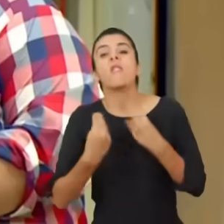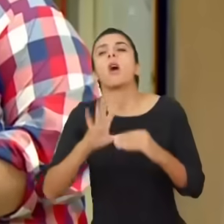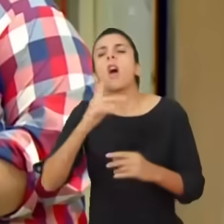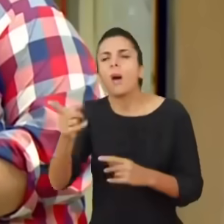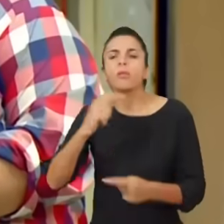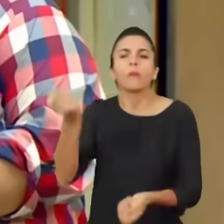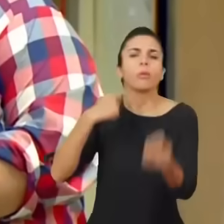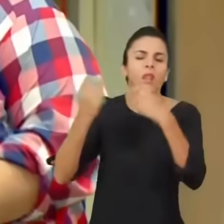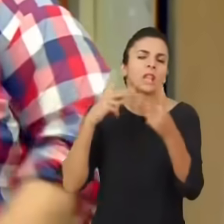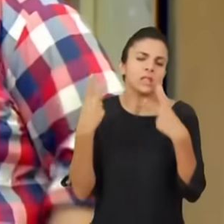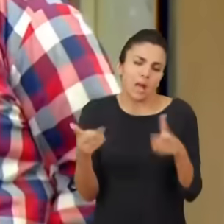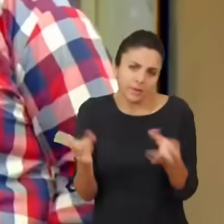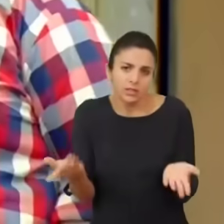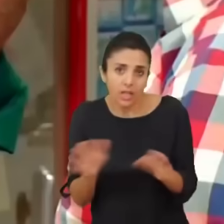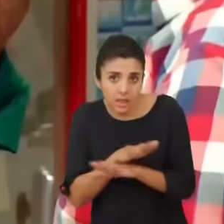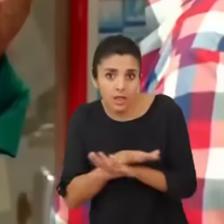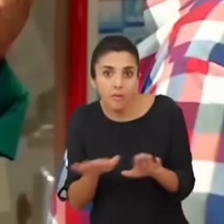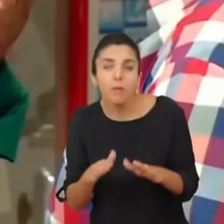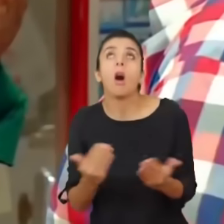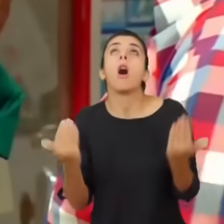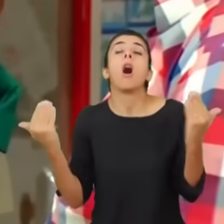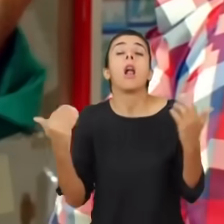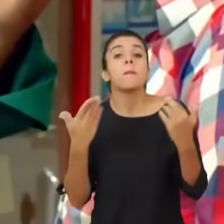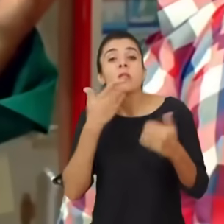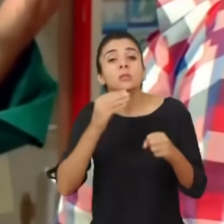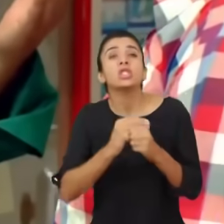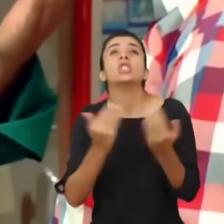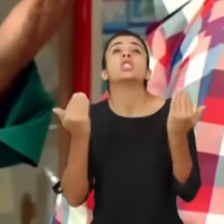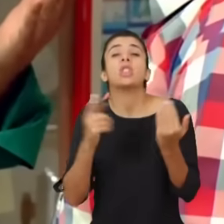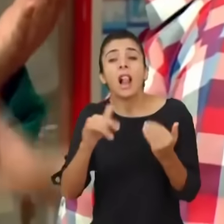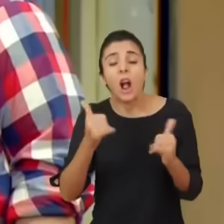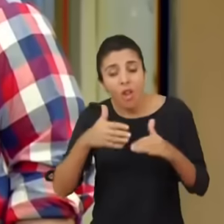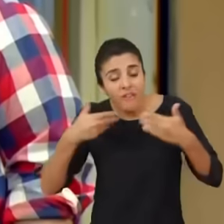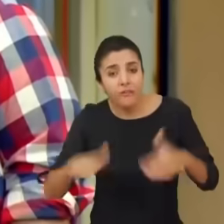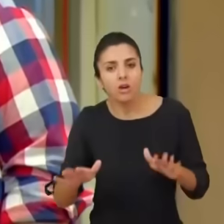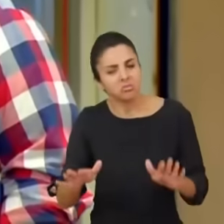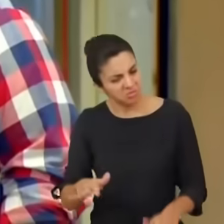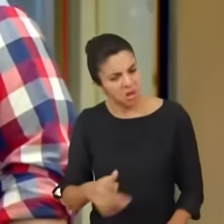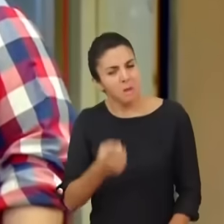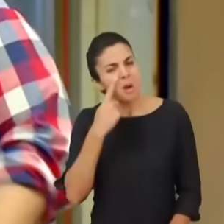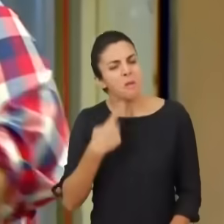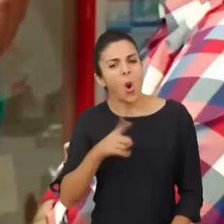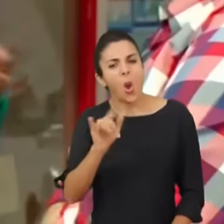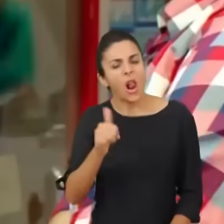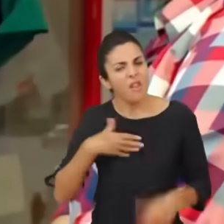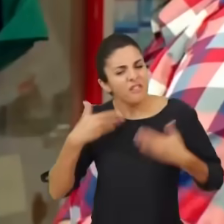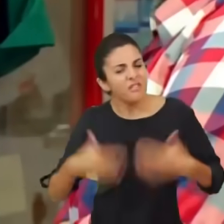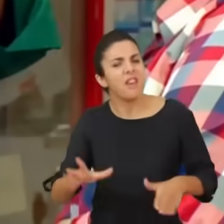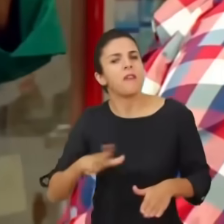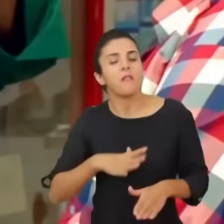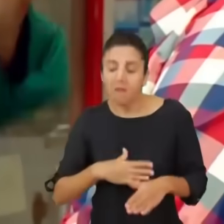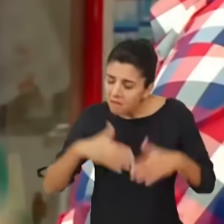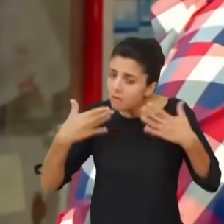bana. Tamam mı? Ey Allah'ım, Ramazan'da inşallah kurban olduğum şu çocuk kilo verir ya. Ben iddialıyım, ben 10 kiloyu vereceğim abiciğim. Vereceğim.